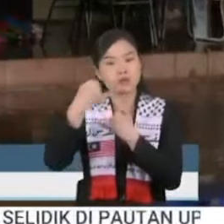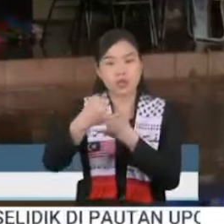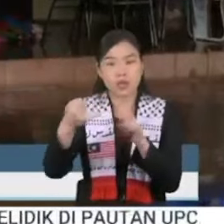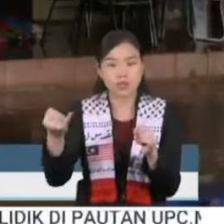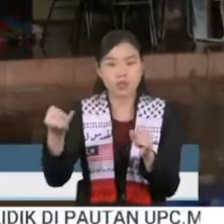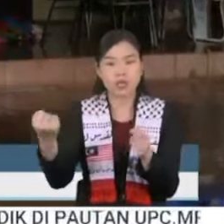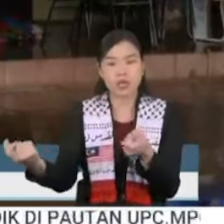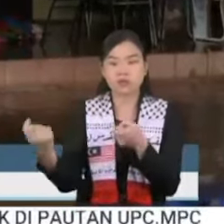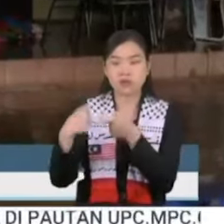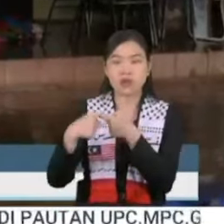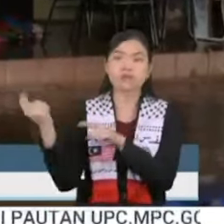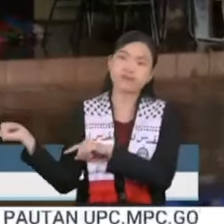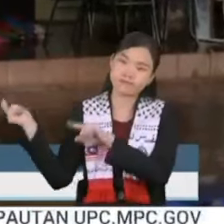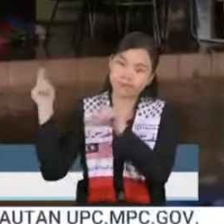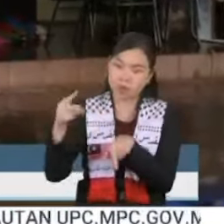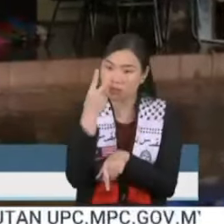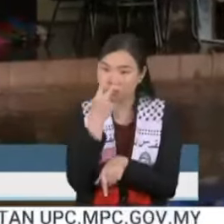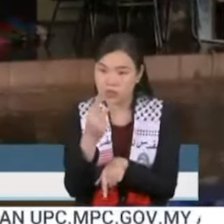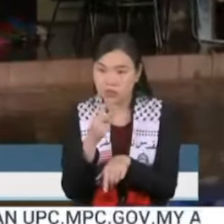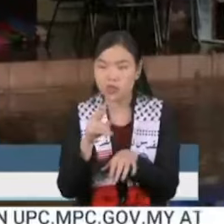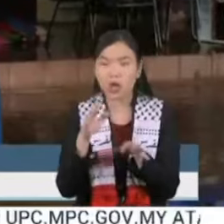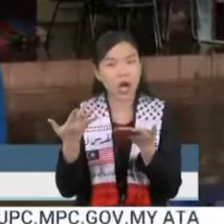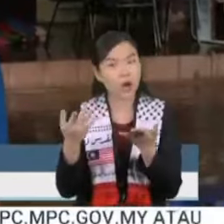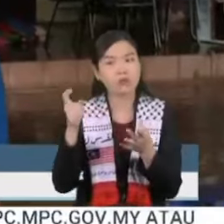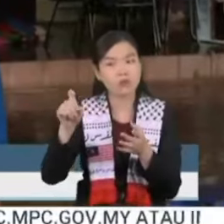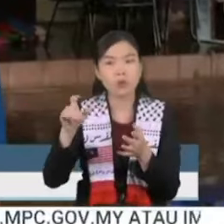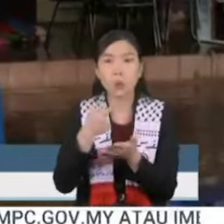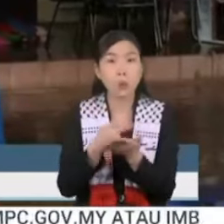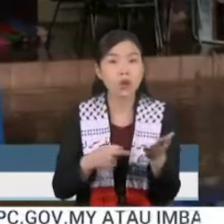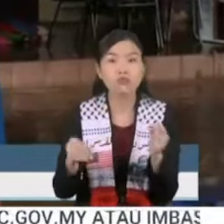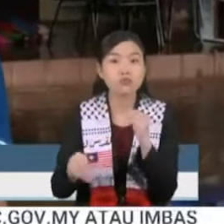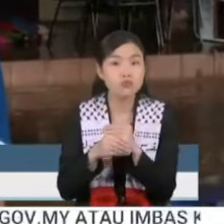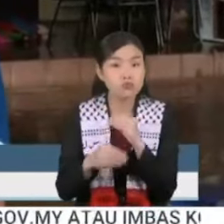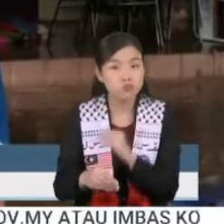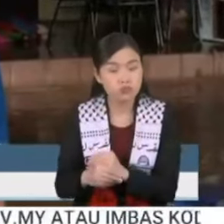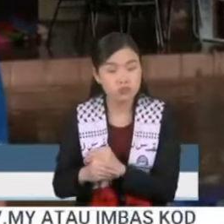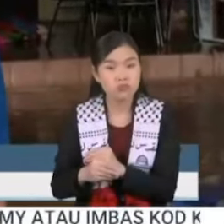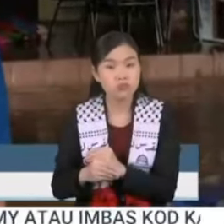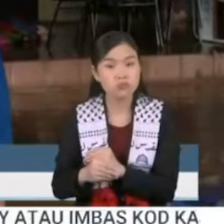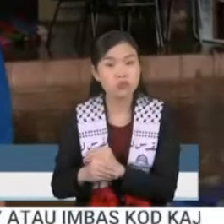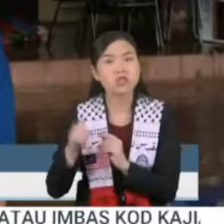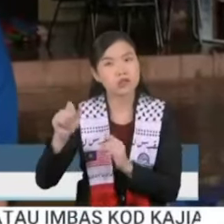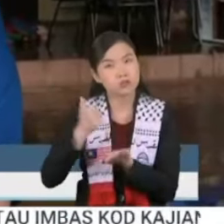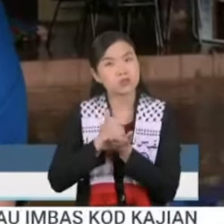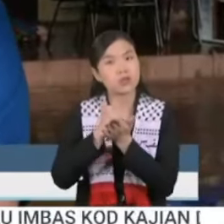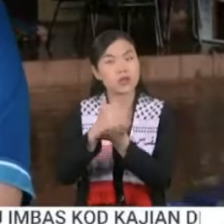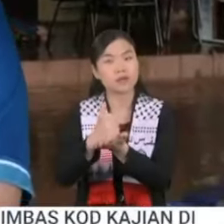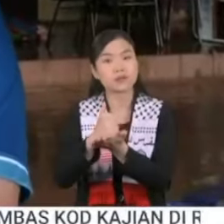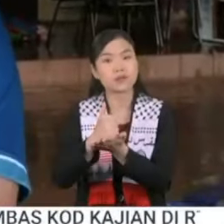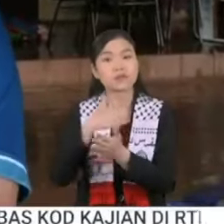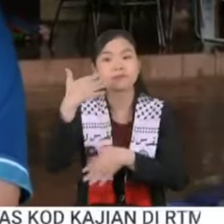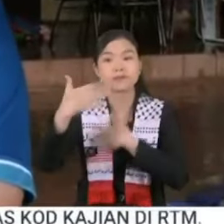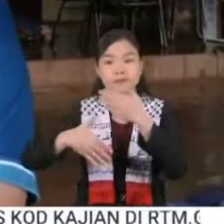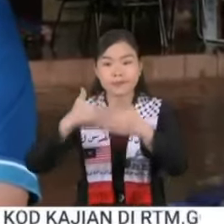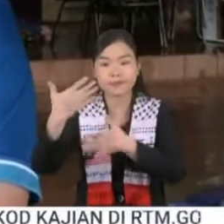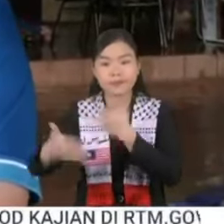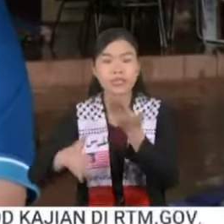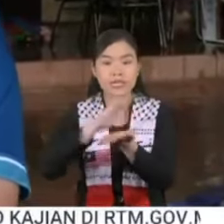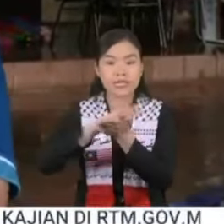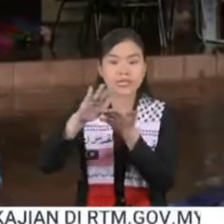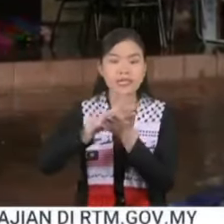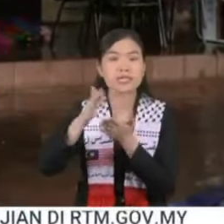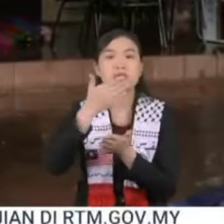yang berkenaan itu turun dan melihat sendiri, apalagi keperluan yang perlu dibantu bagi memudahkan proses persekolahan